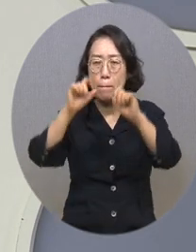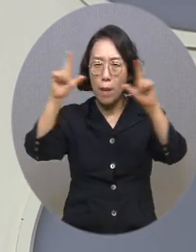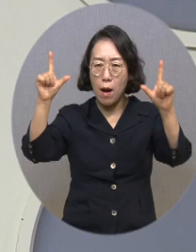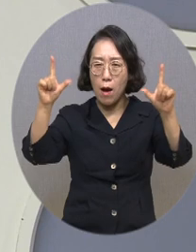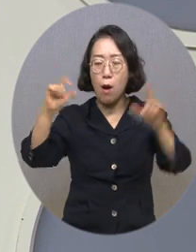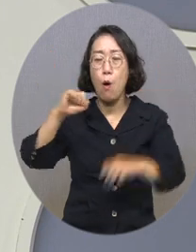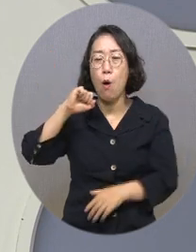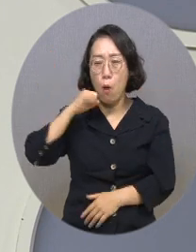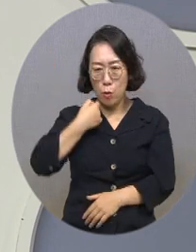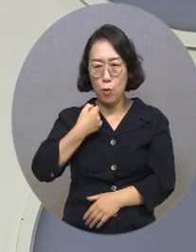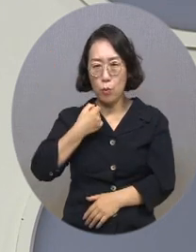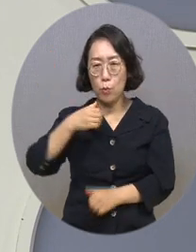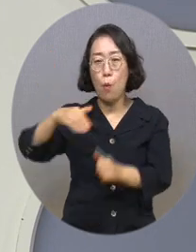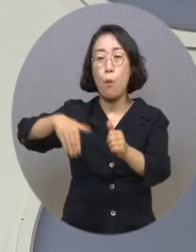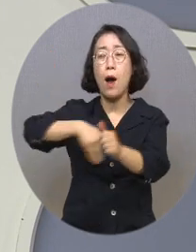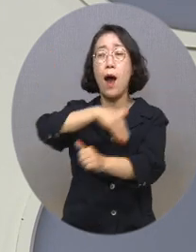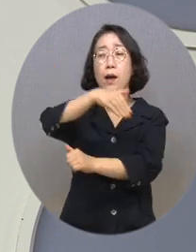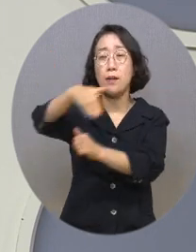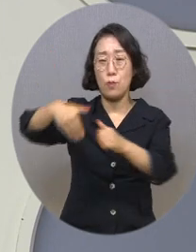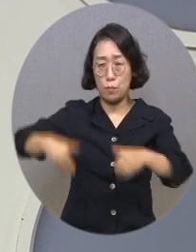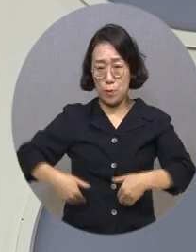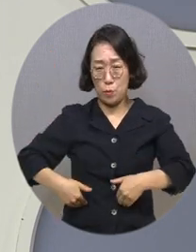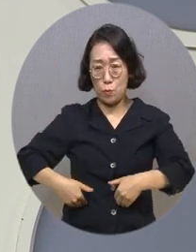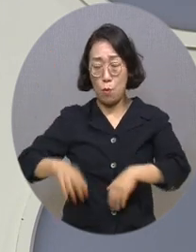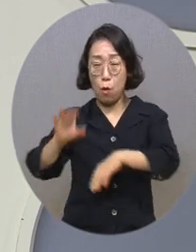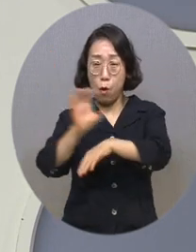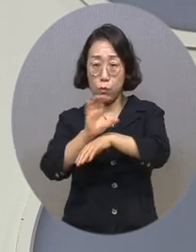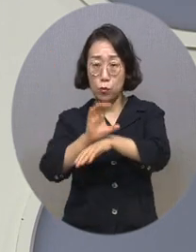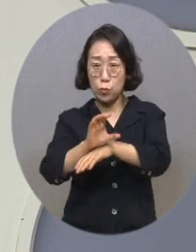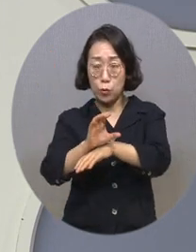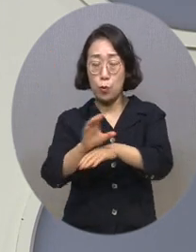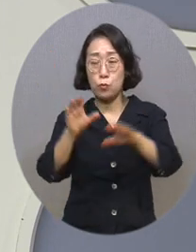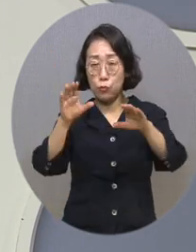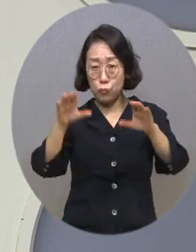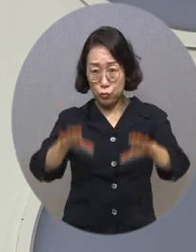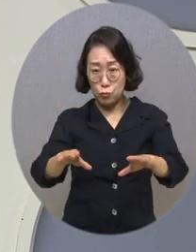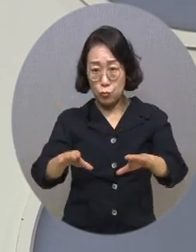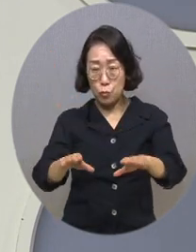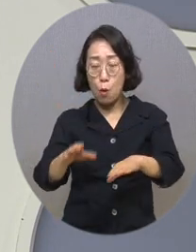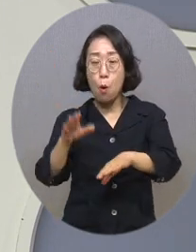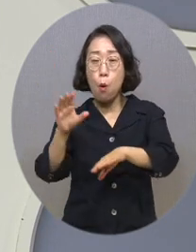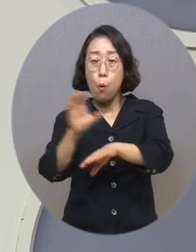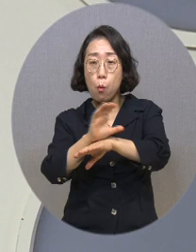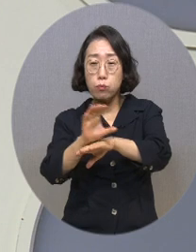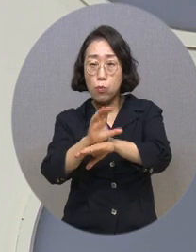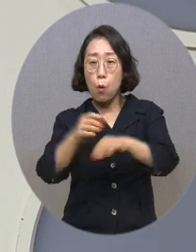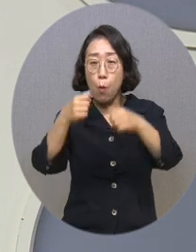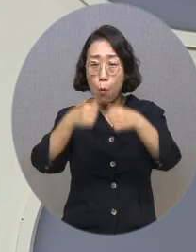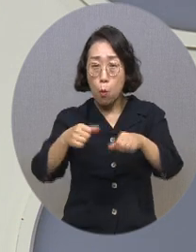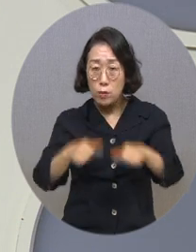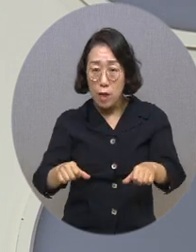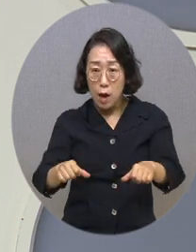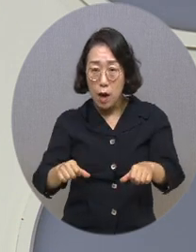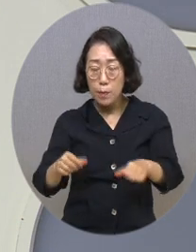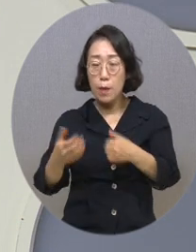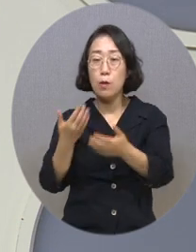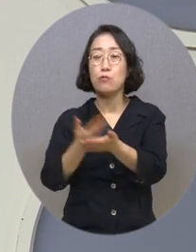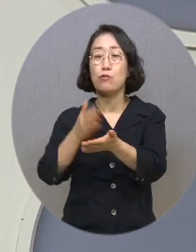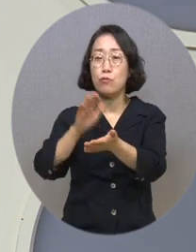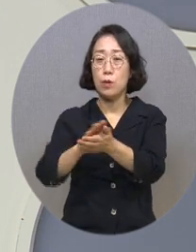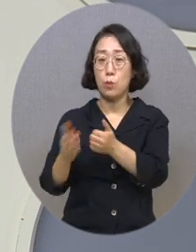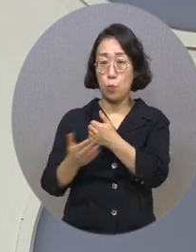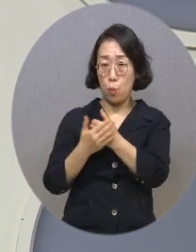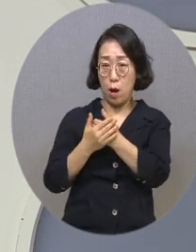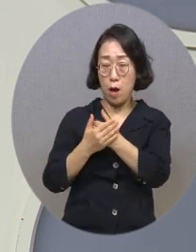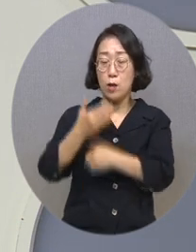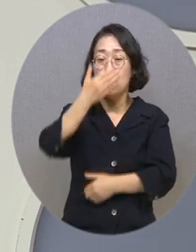조건이 갖춰져야 돼요. 컴퓨터가 저희가 이렇게 하다 보면 고장이 자주 나요. 그걸 고쳐줄 수 있는 젊은 아들이나